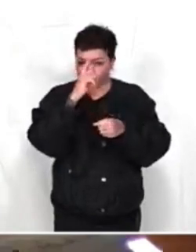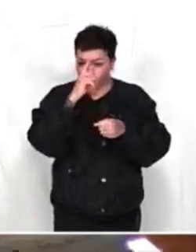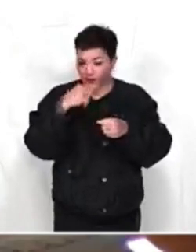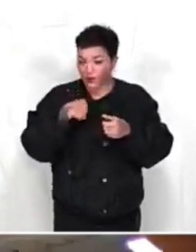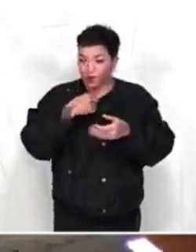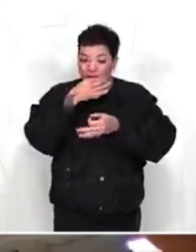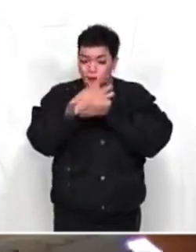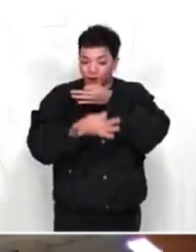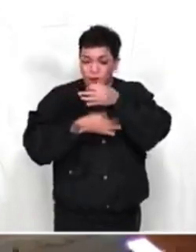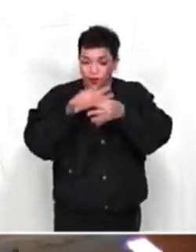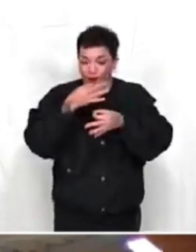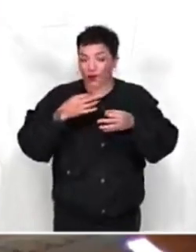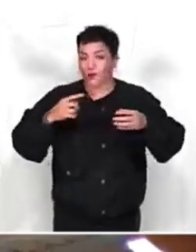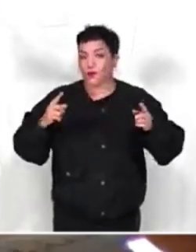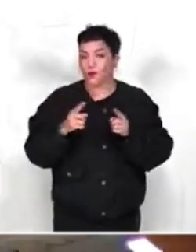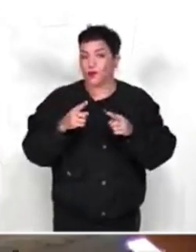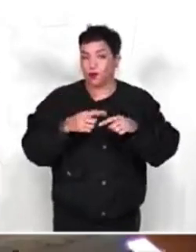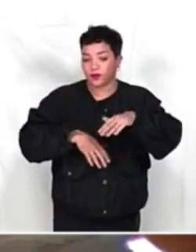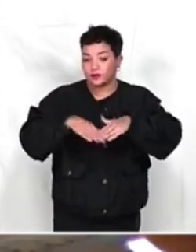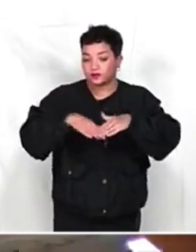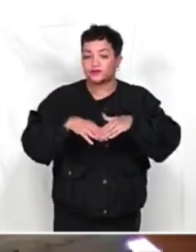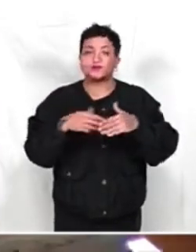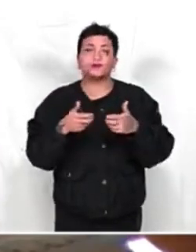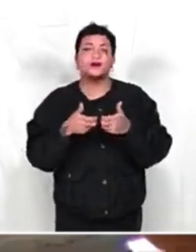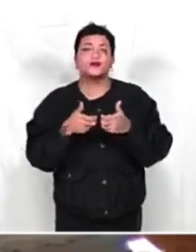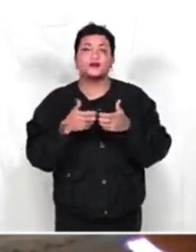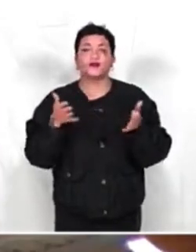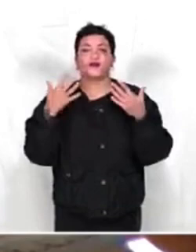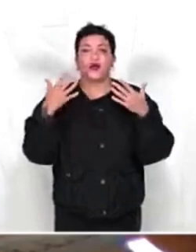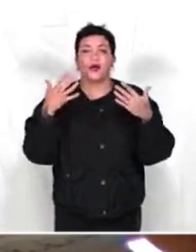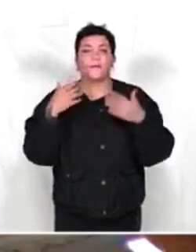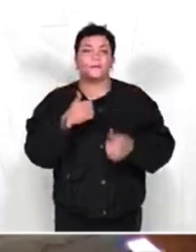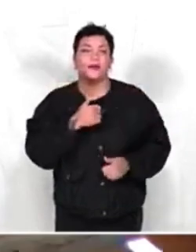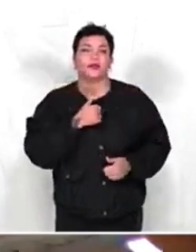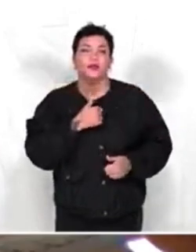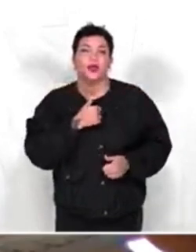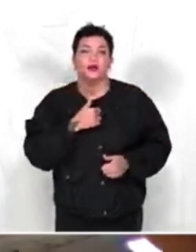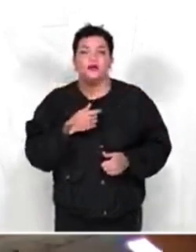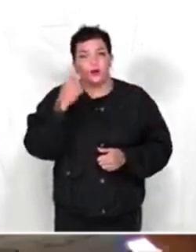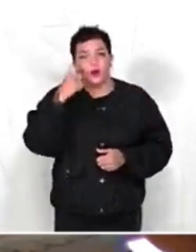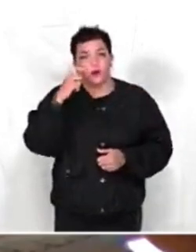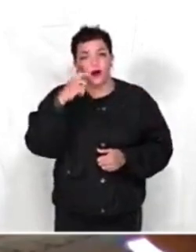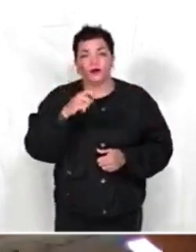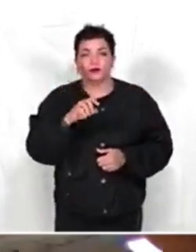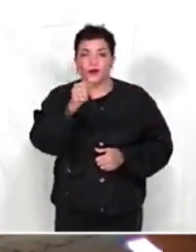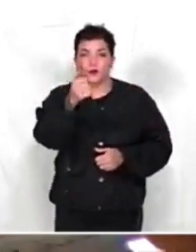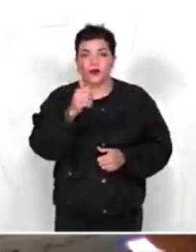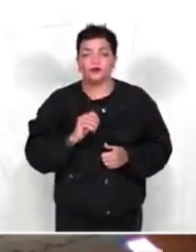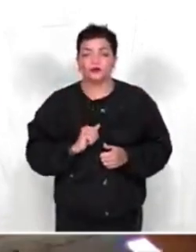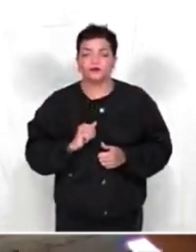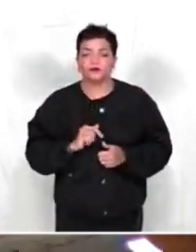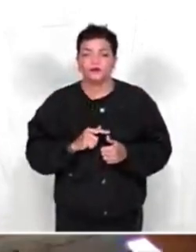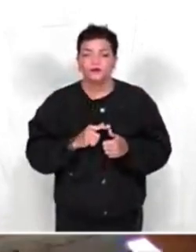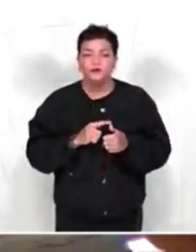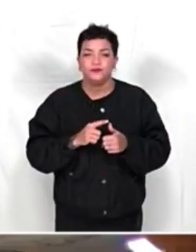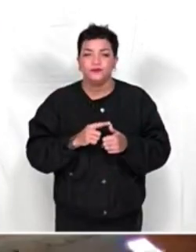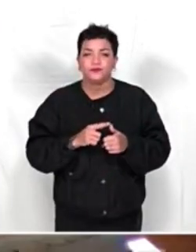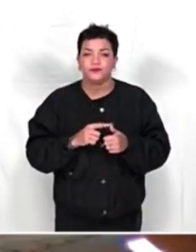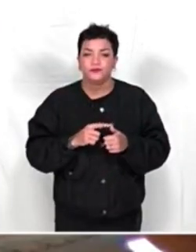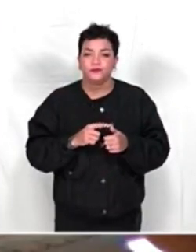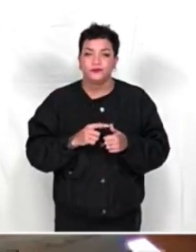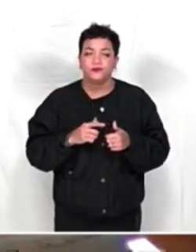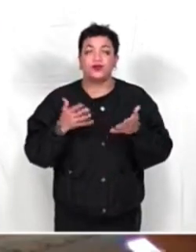imparti. Prenons les frais de personnel, par exemple. Deux remarques. Une première remarque, au global, l'augmentation des